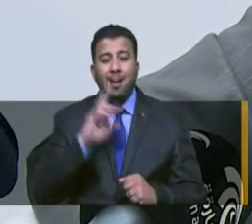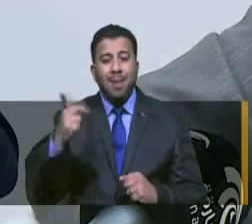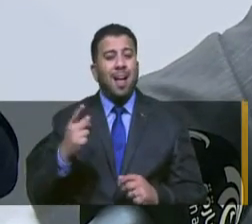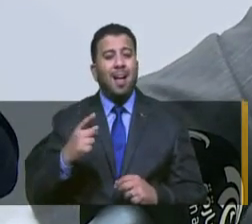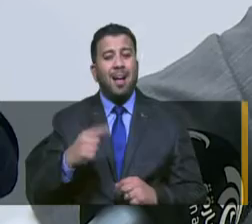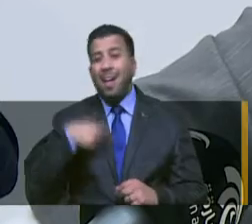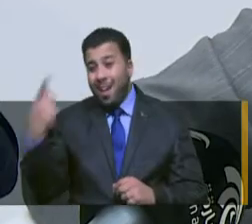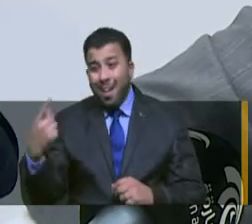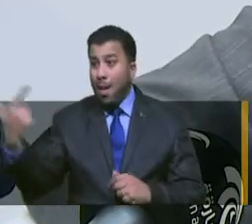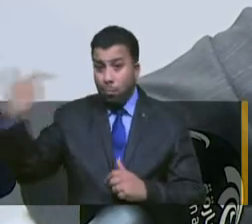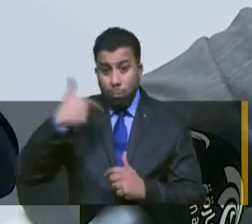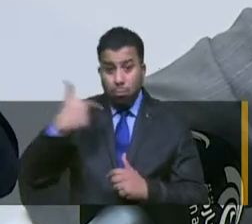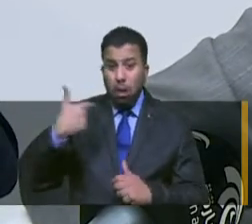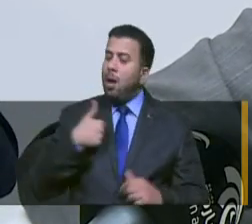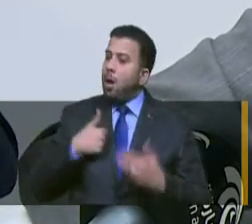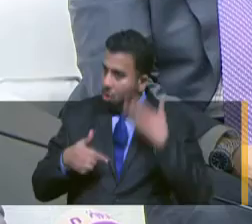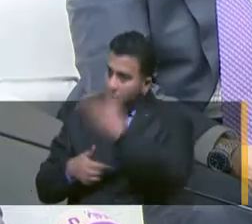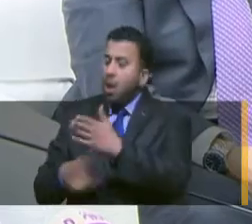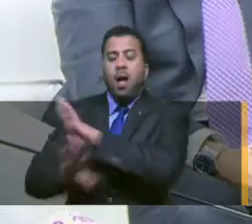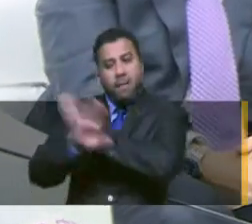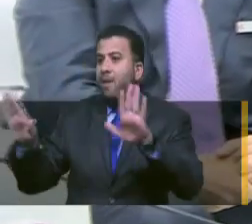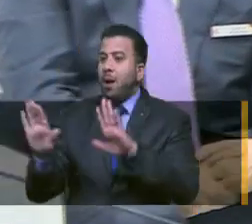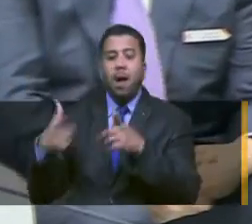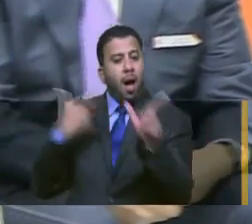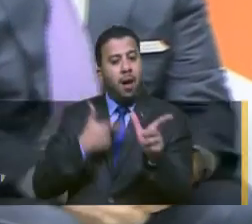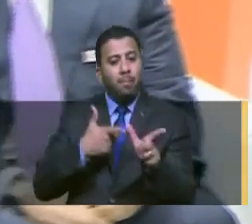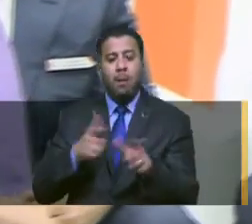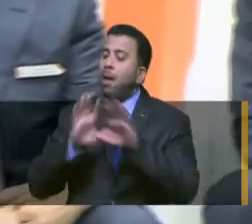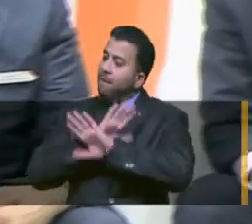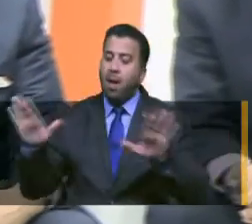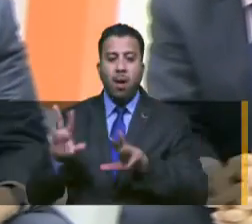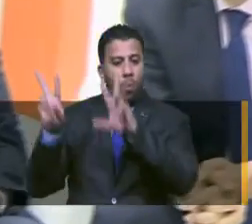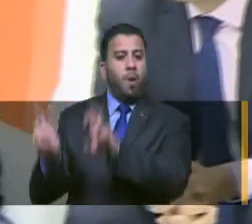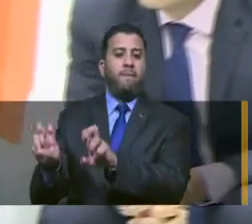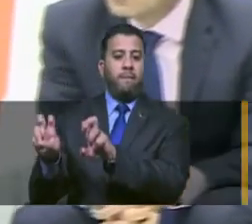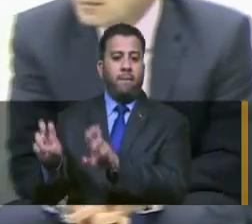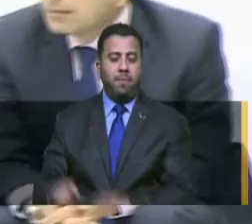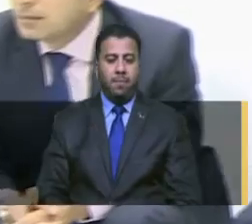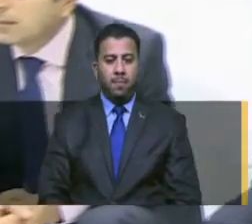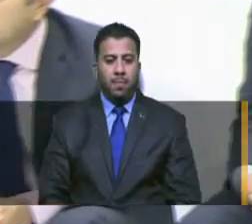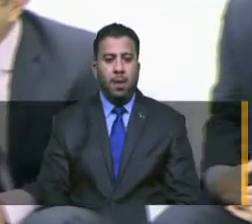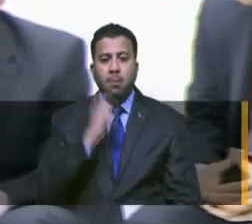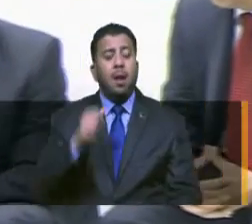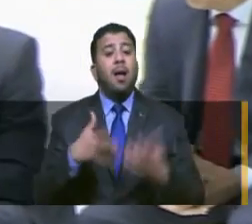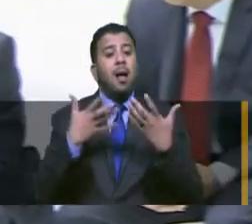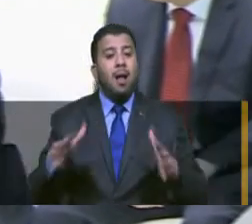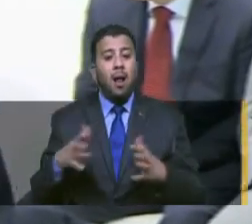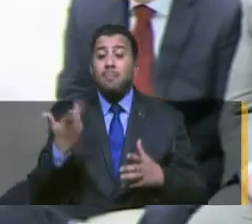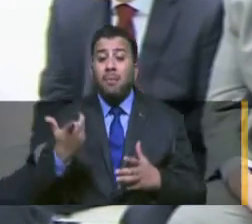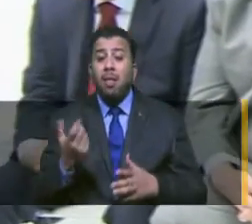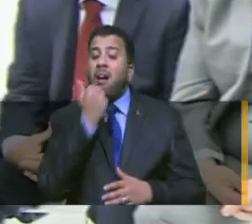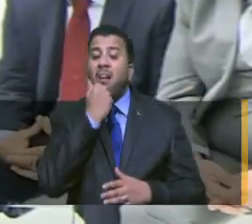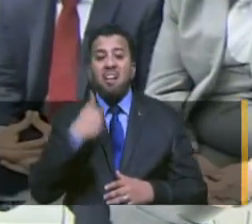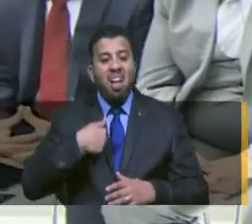عاملين فينا هذا، نحن نروح ونقول لهم كفاية. إذا هنا خلل في أخلاق،